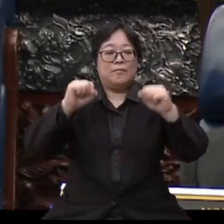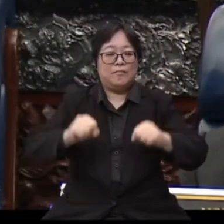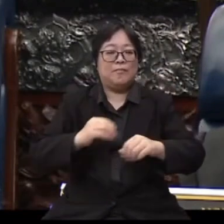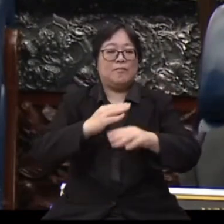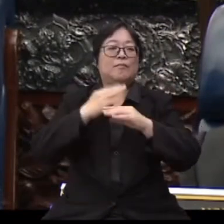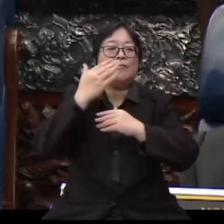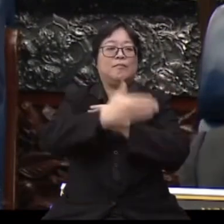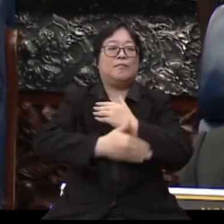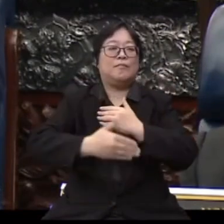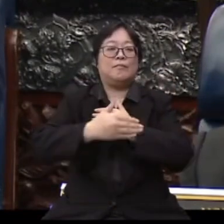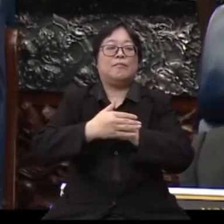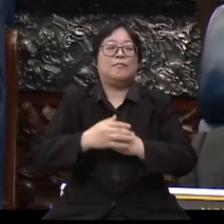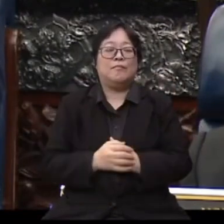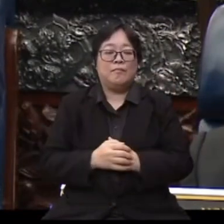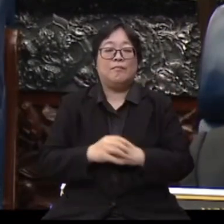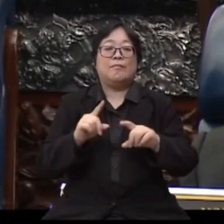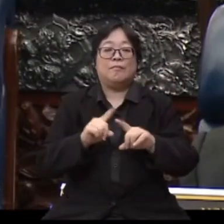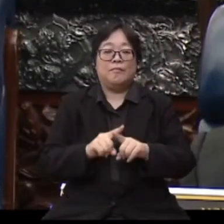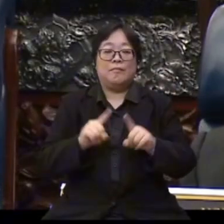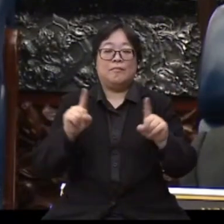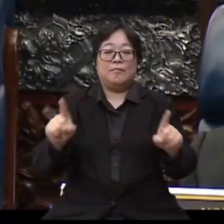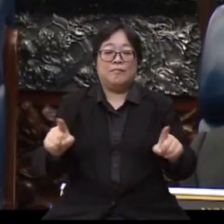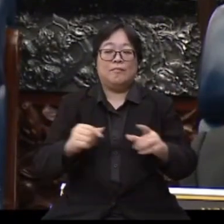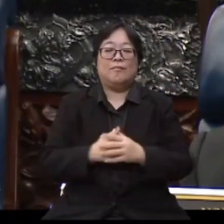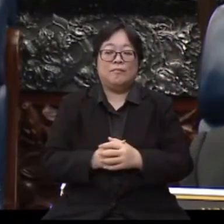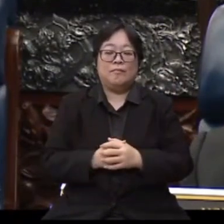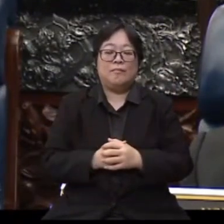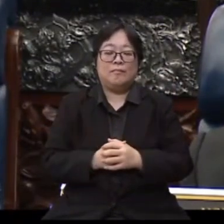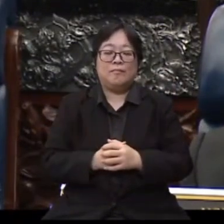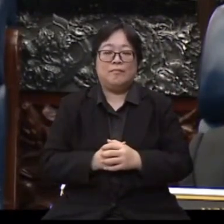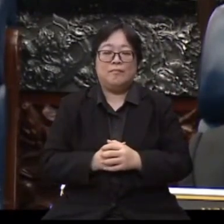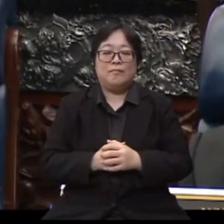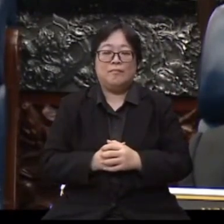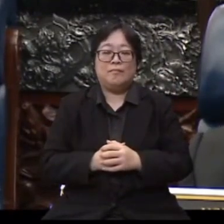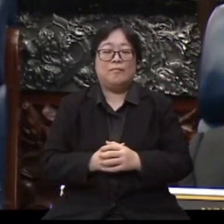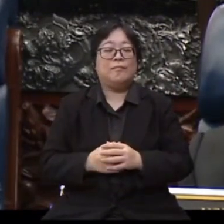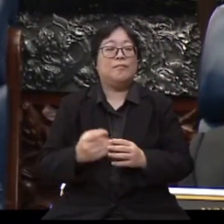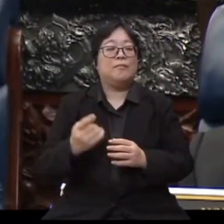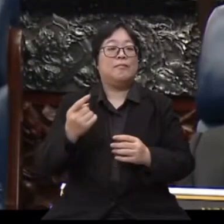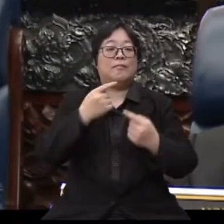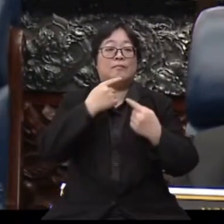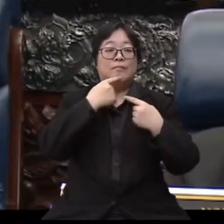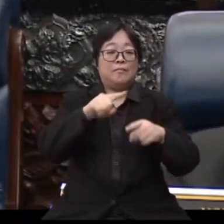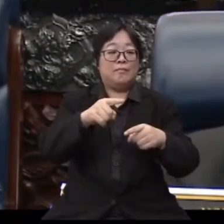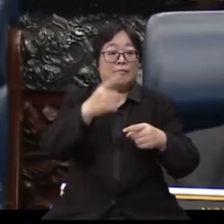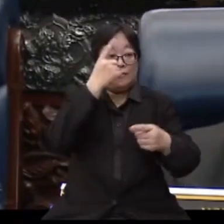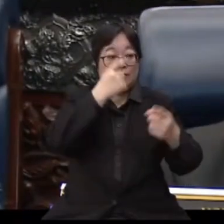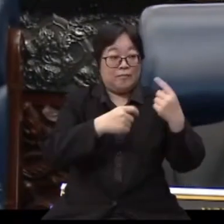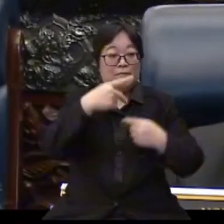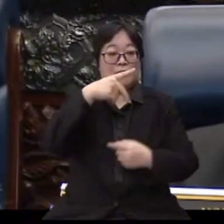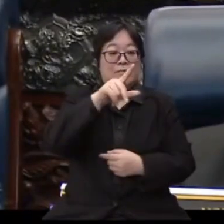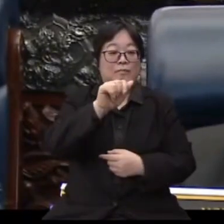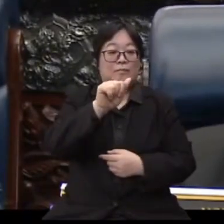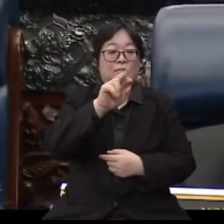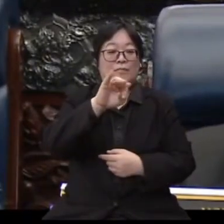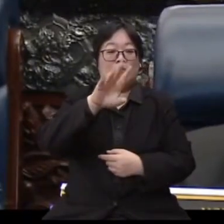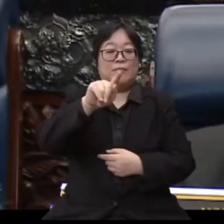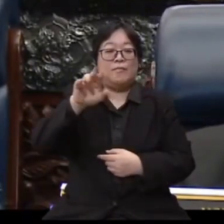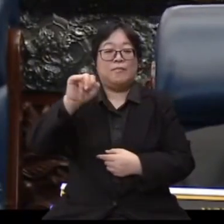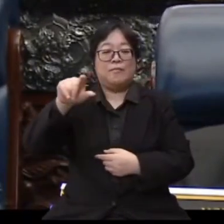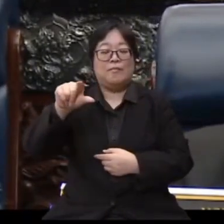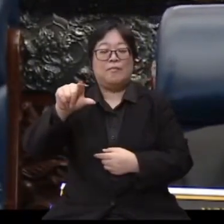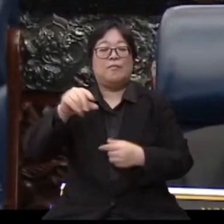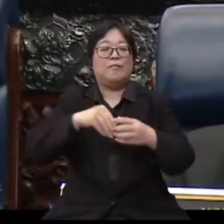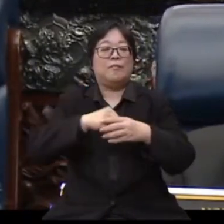negara. Walau bagaimanapun, seperti yang disebut oleh Parit Solong, perkembangan